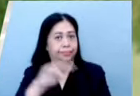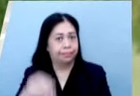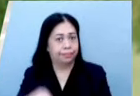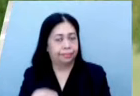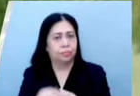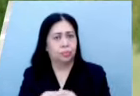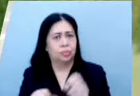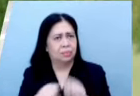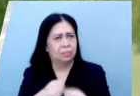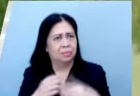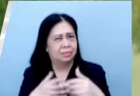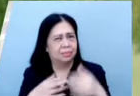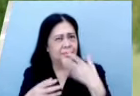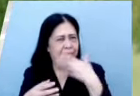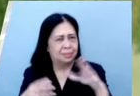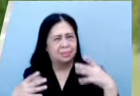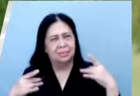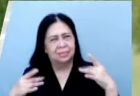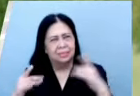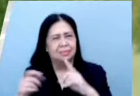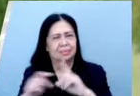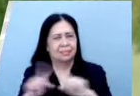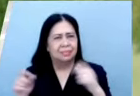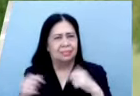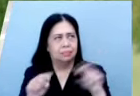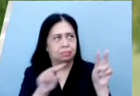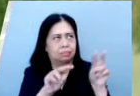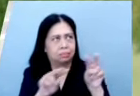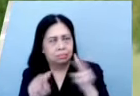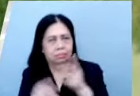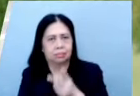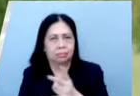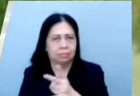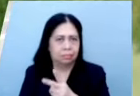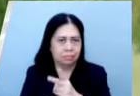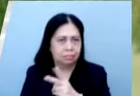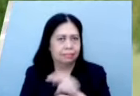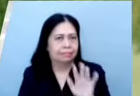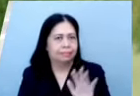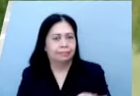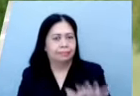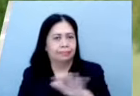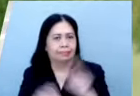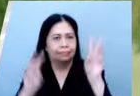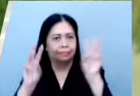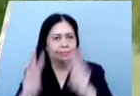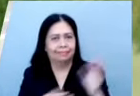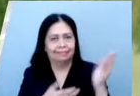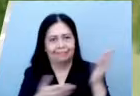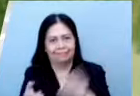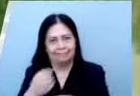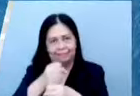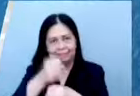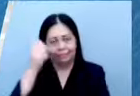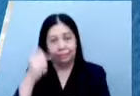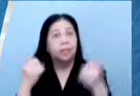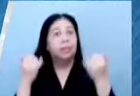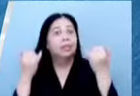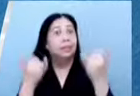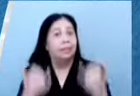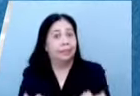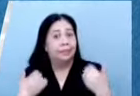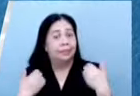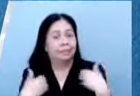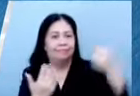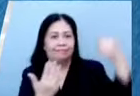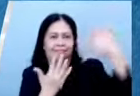kahit maalinsangan ang panahon, mag-monitor pa rin ang advisories ng PAGASA at magdala po ng payong. Sa ngayon, may amihan pa rin